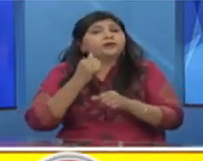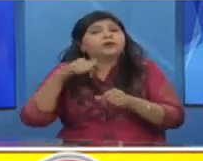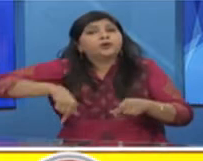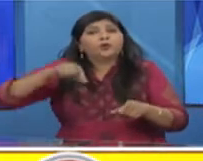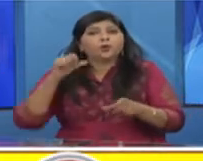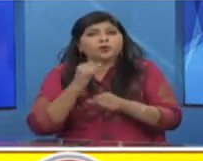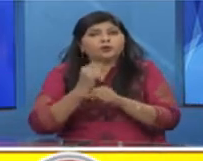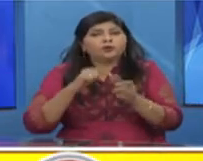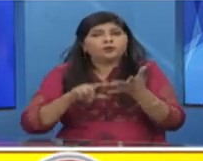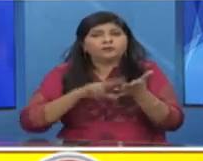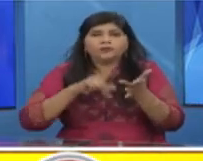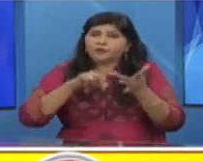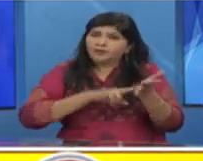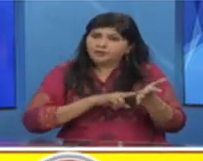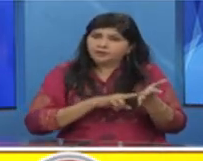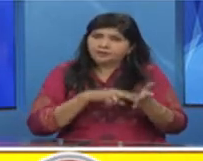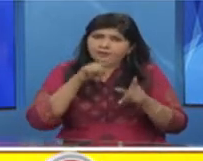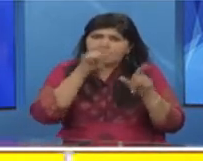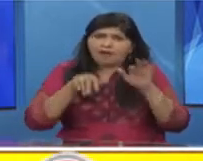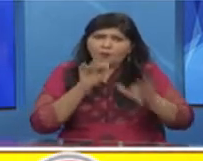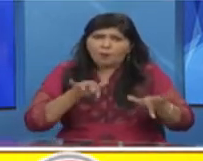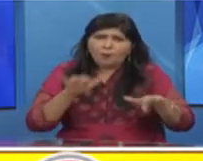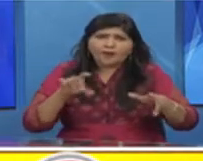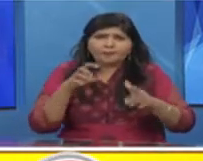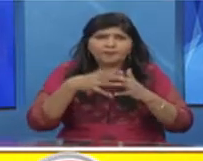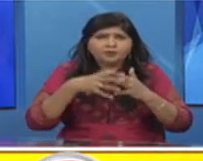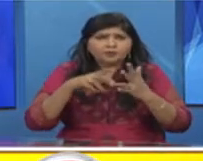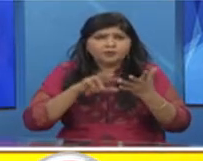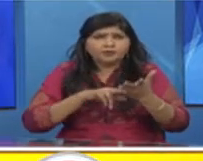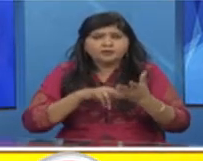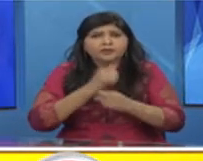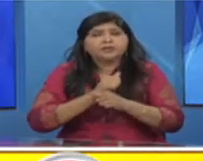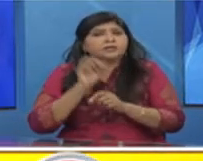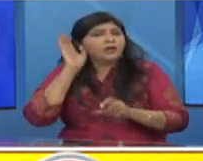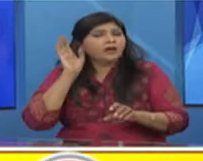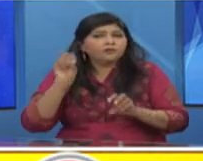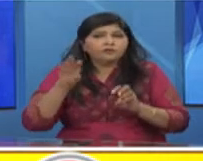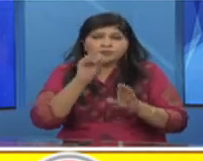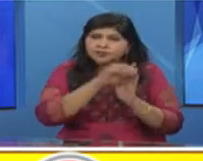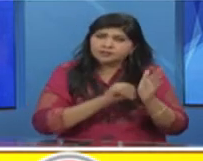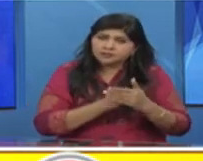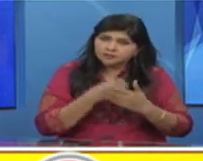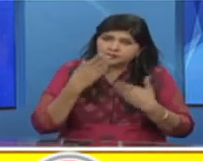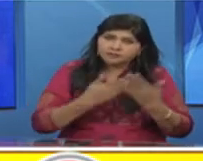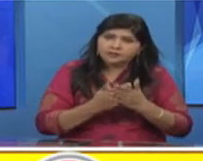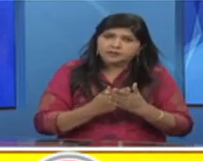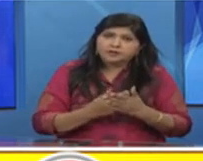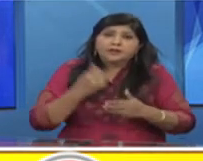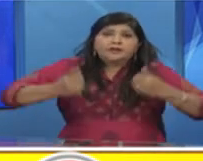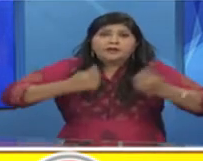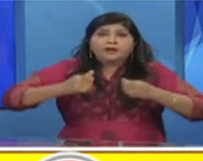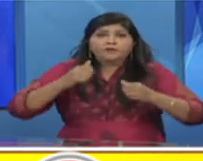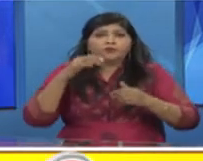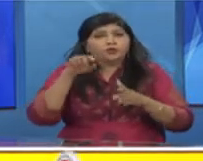runforunity.gov.in। इस पोर्टल में देश भर की उन जगहों की जानकारी दी गई है जहां पर रन फॉर यूनिटी का